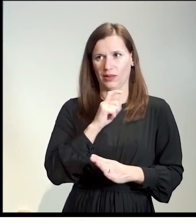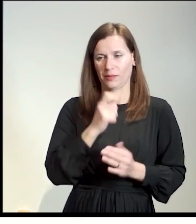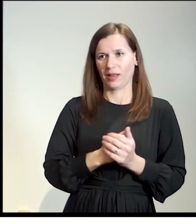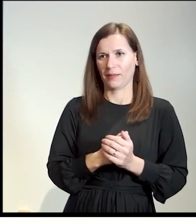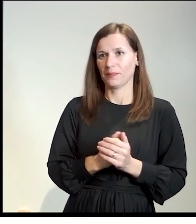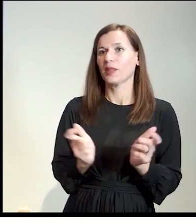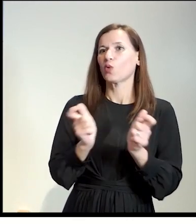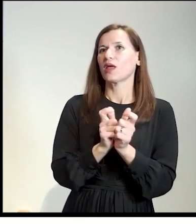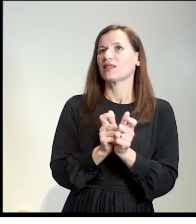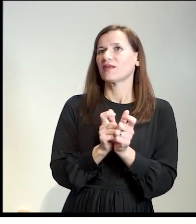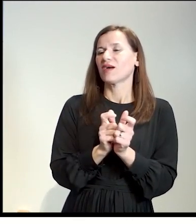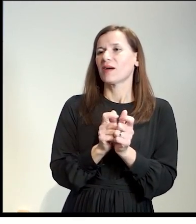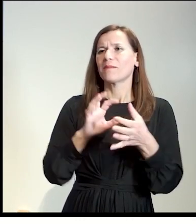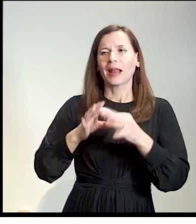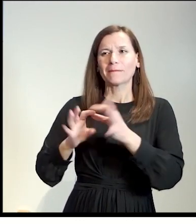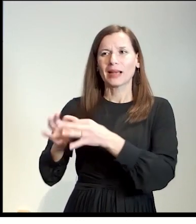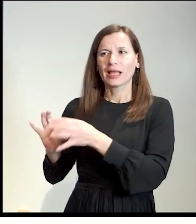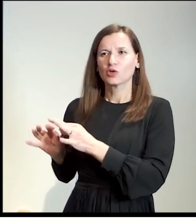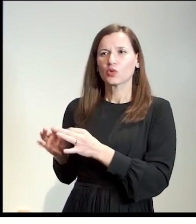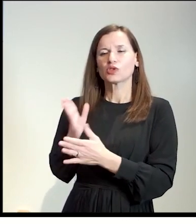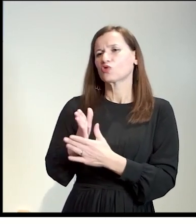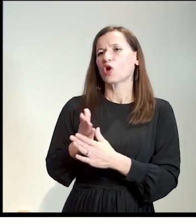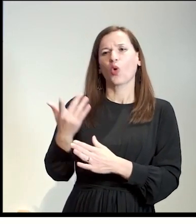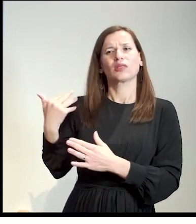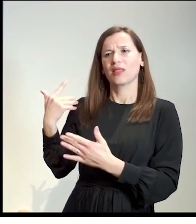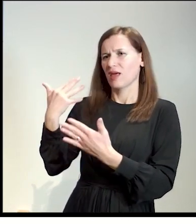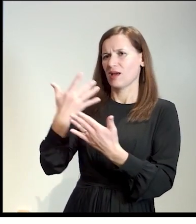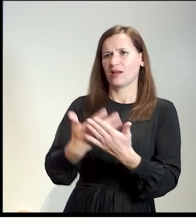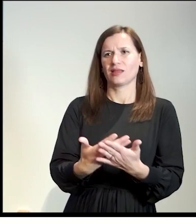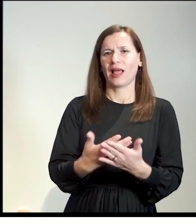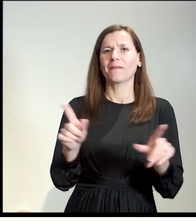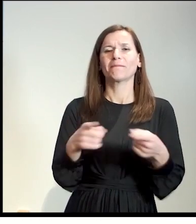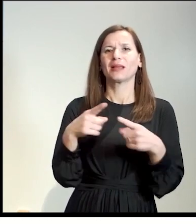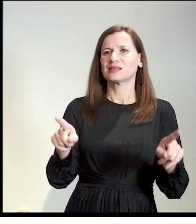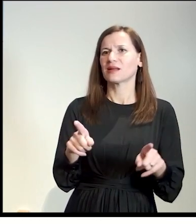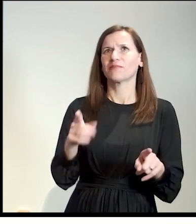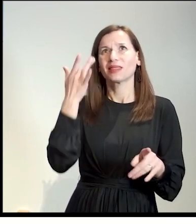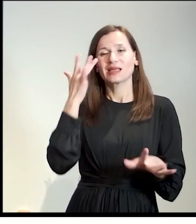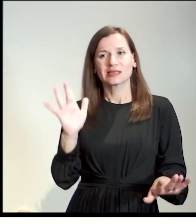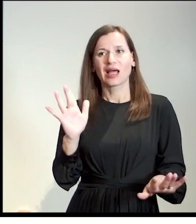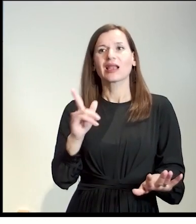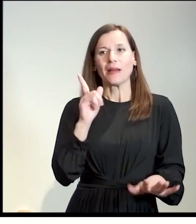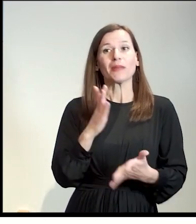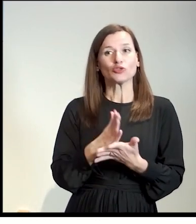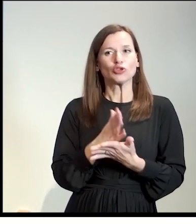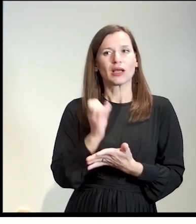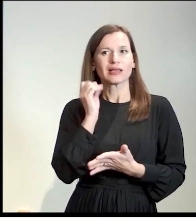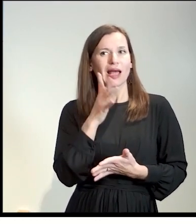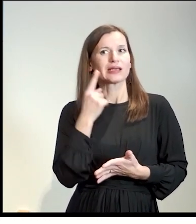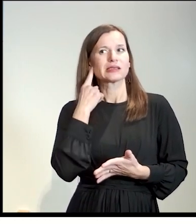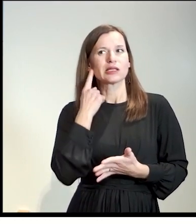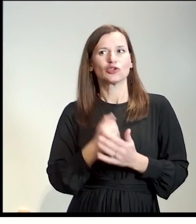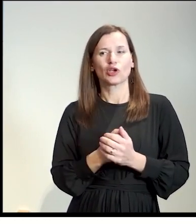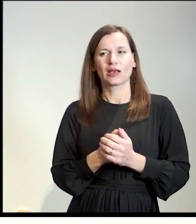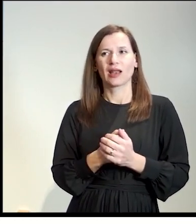Ujeti v prepletu, ki se vrti že od nekdaj, pesem neznana, a vendar že kdaj slišana.